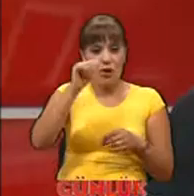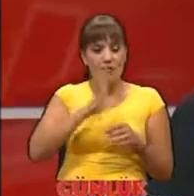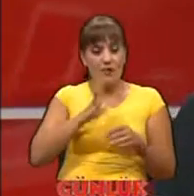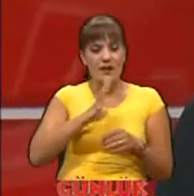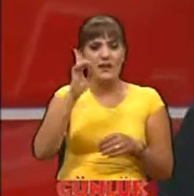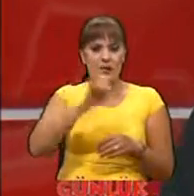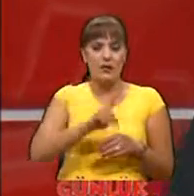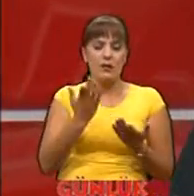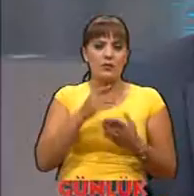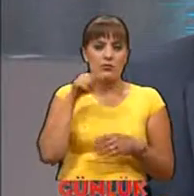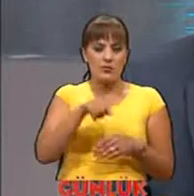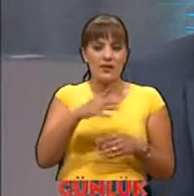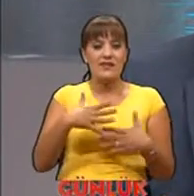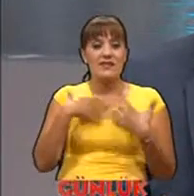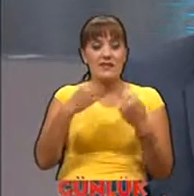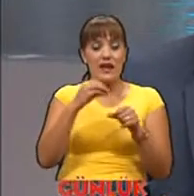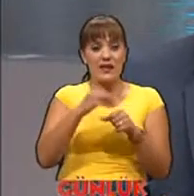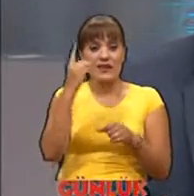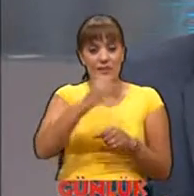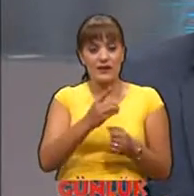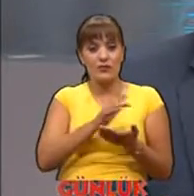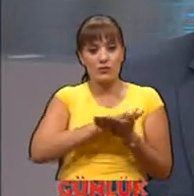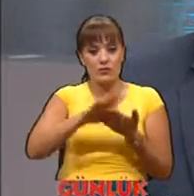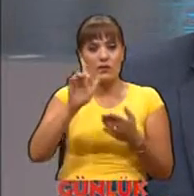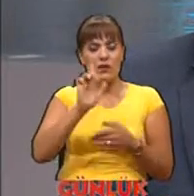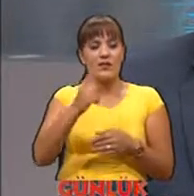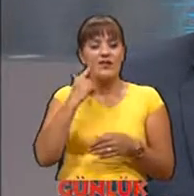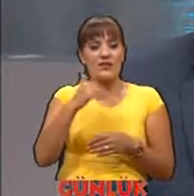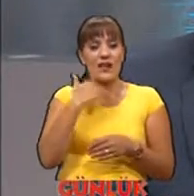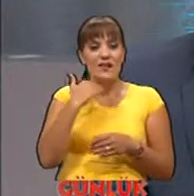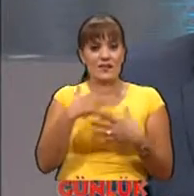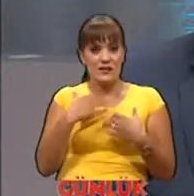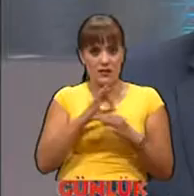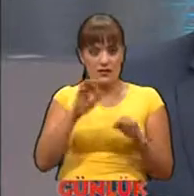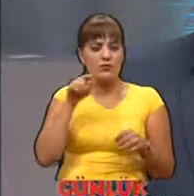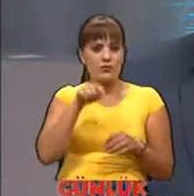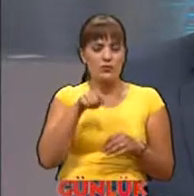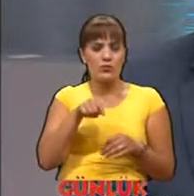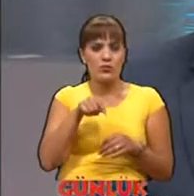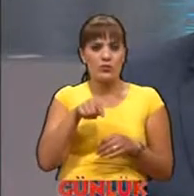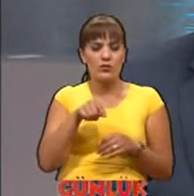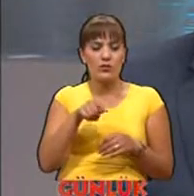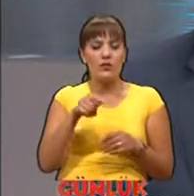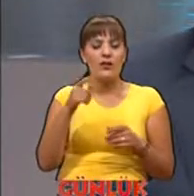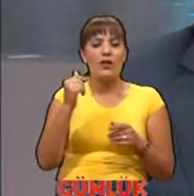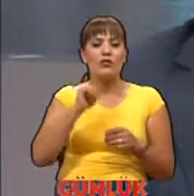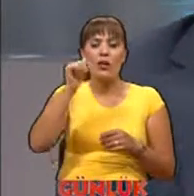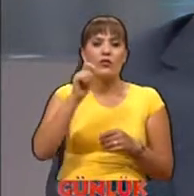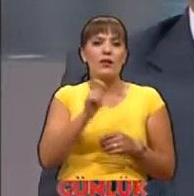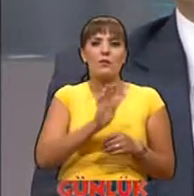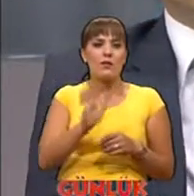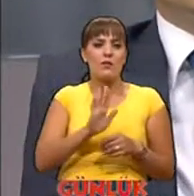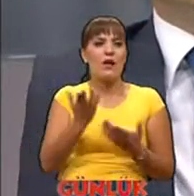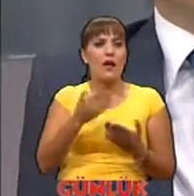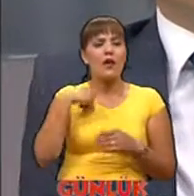haliyle? İlk önce tabii ki şöyle sağlığını yenilerek getirmemiz lazım. Yani diş etleri sağlıksızsa zaten biz bu dermal dolgu